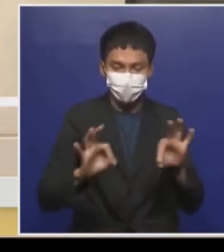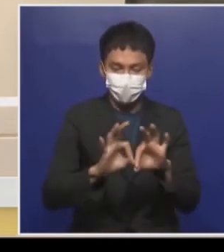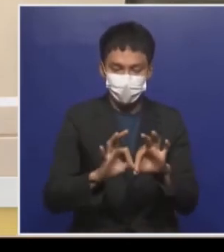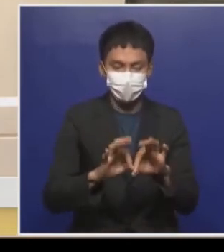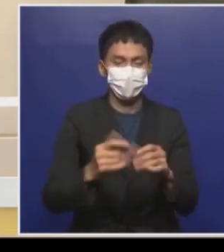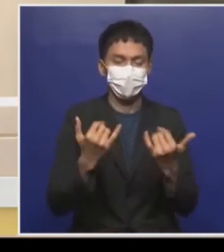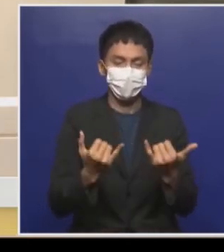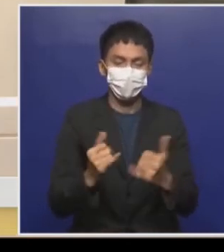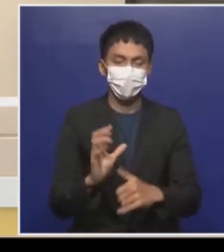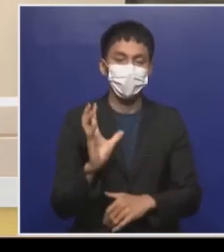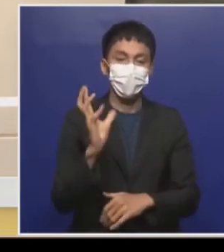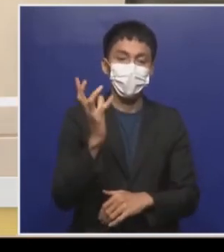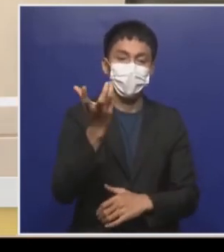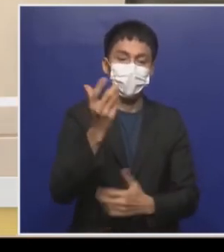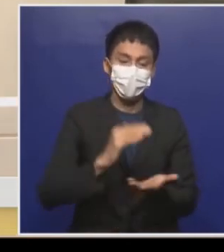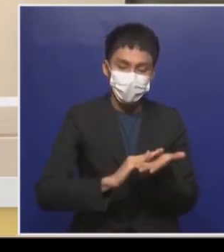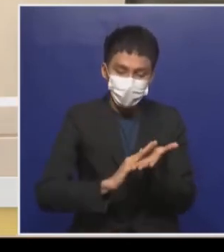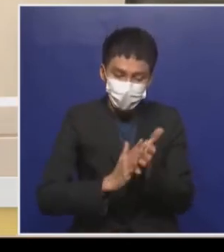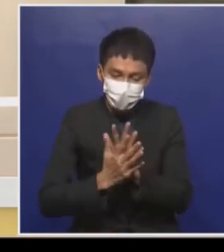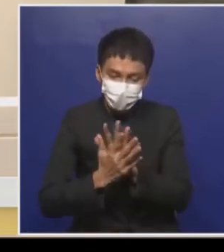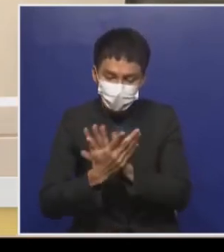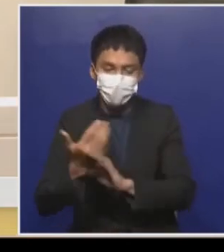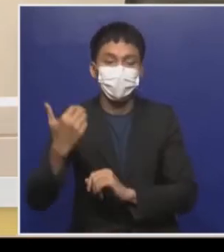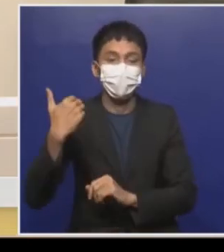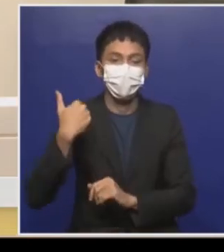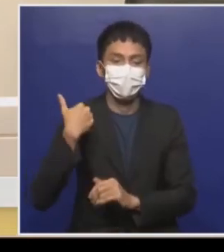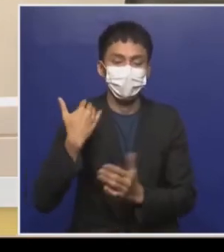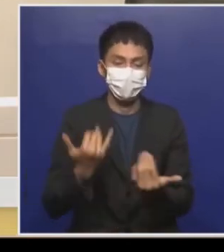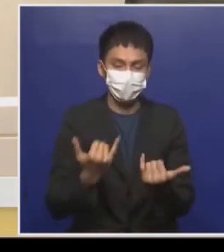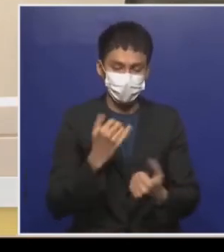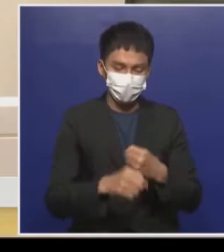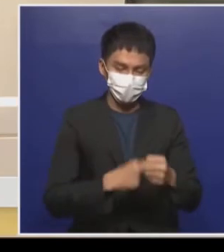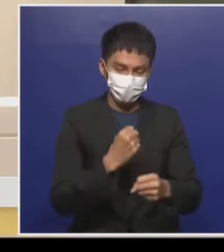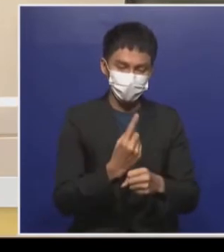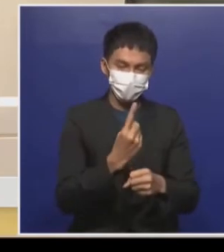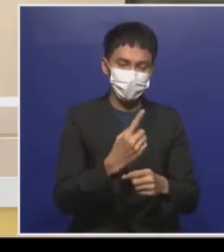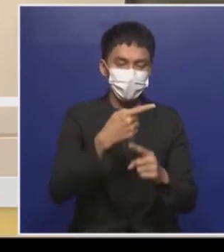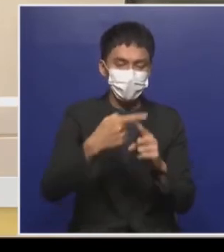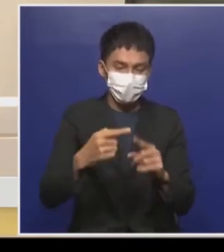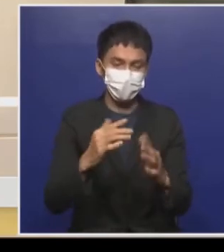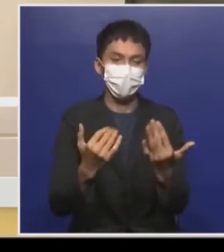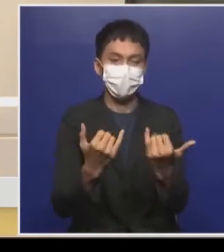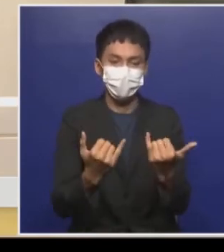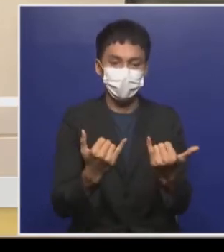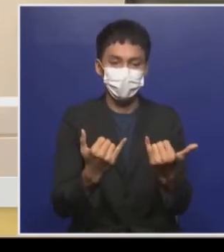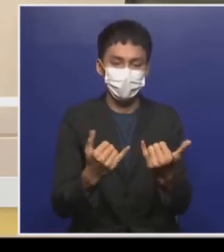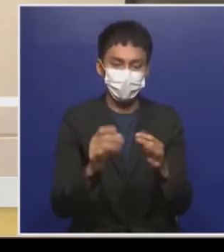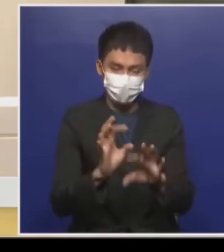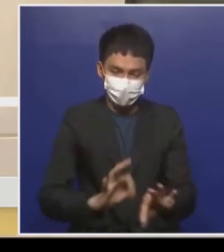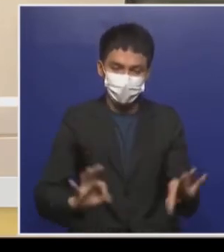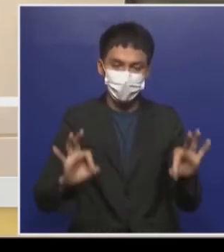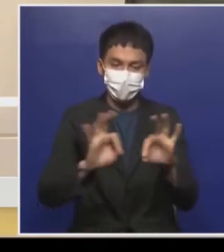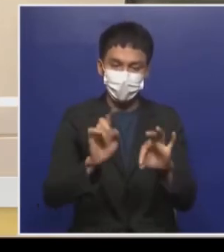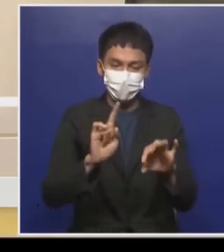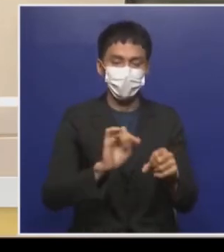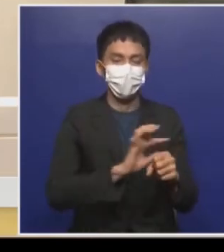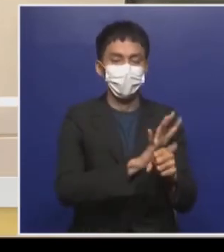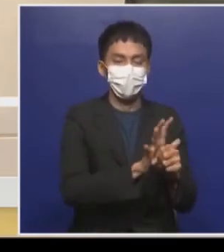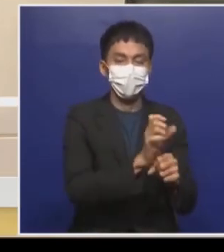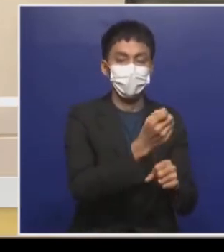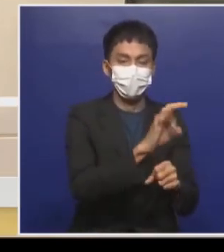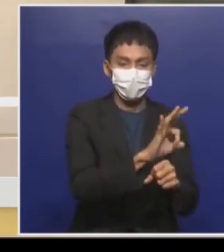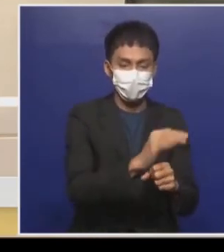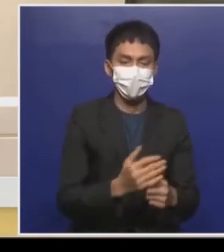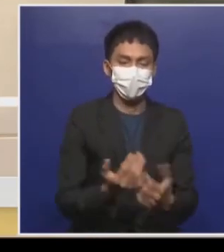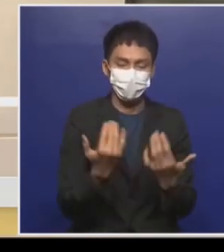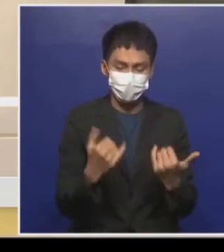แลงของโลกที่เกิดข้นมาในปีเศรษนี้ตัวเร่งคือตัวโรคระบาดและความพิ